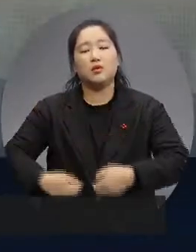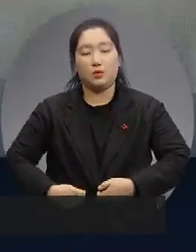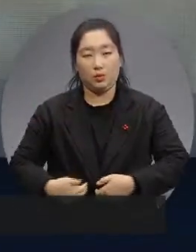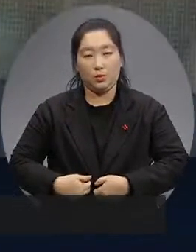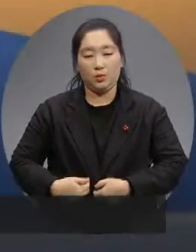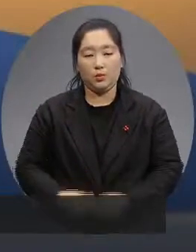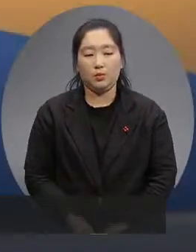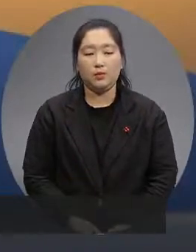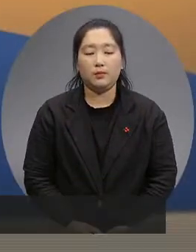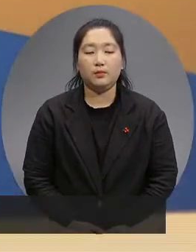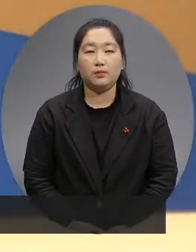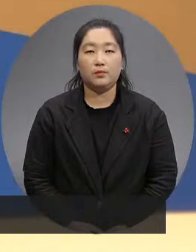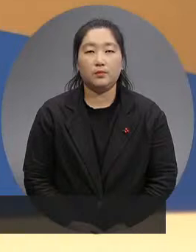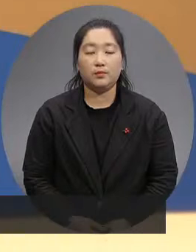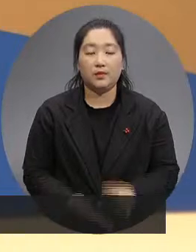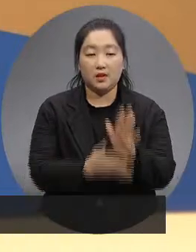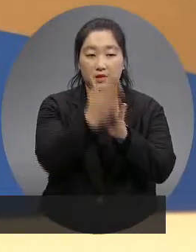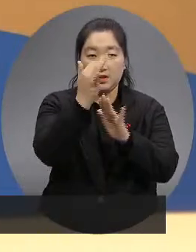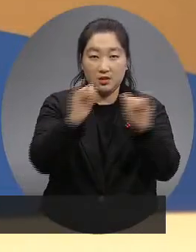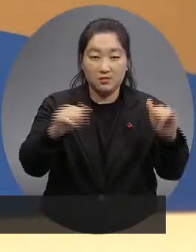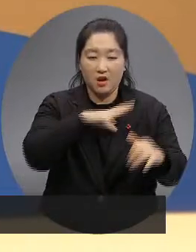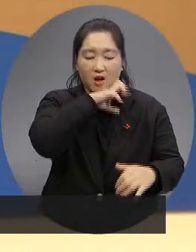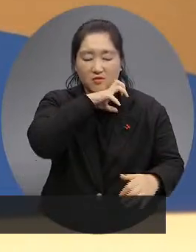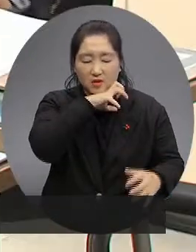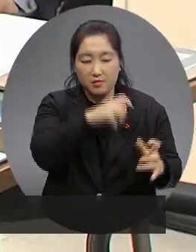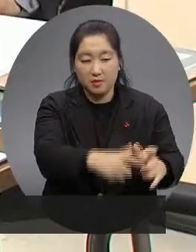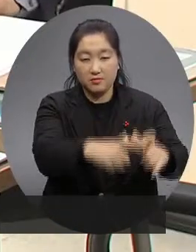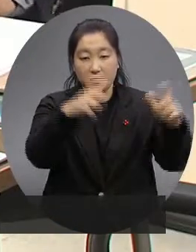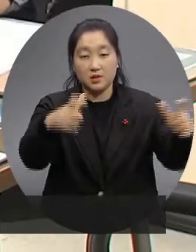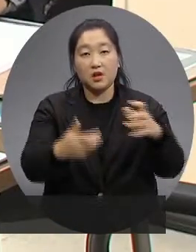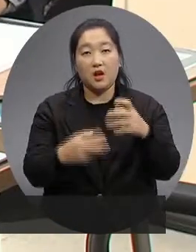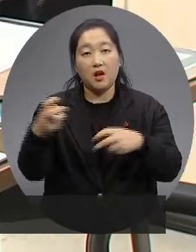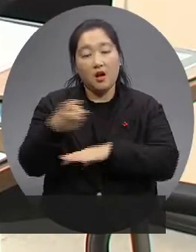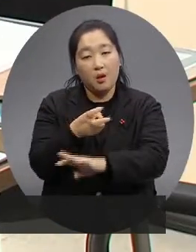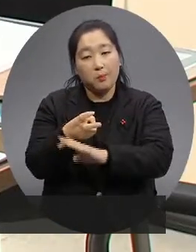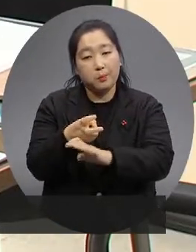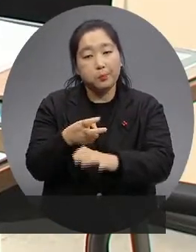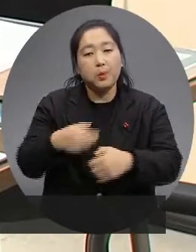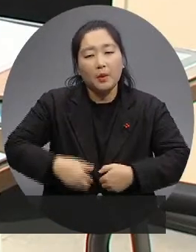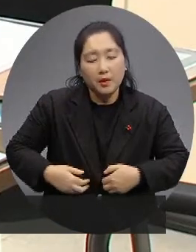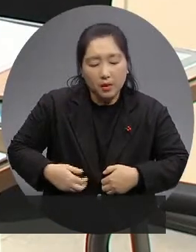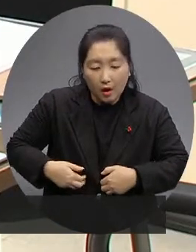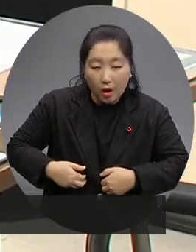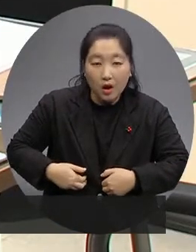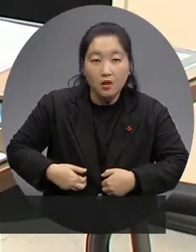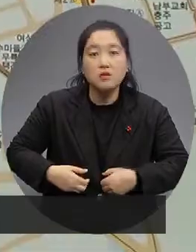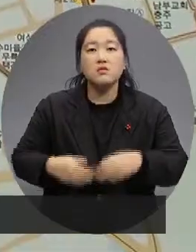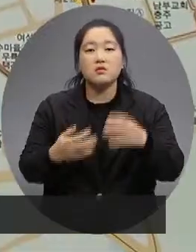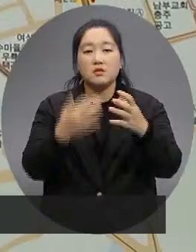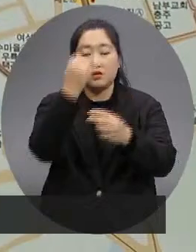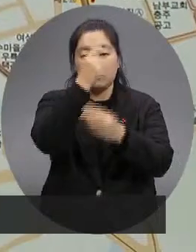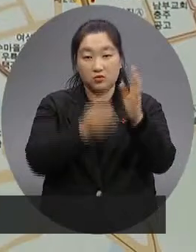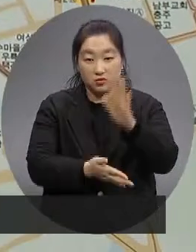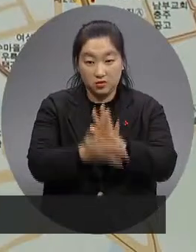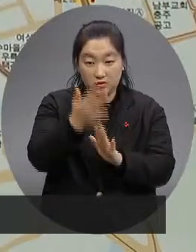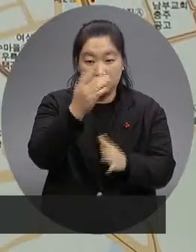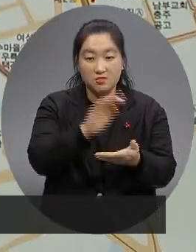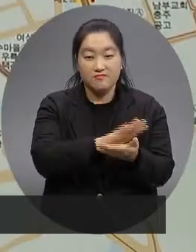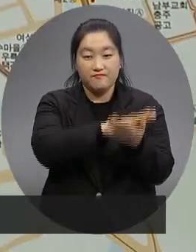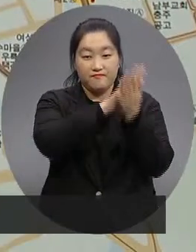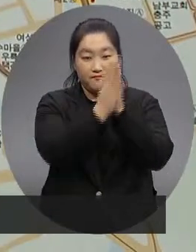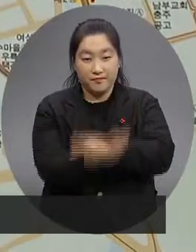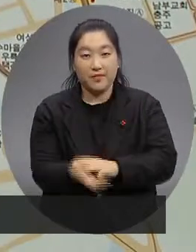필요한. 시민 불만이 많아지고 시내버스 수요도 늘면서 자치단체는 대대적 변화를 준비하고